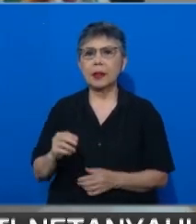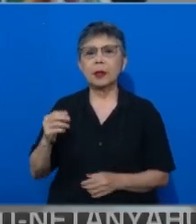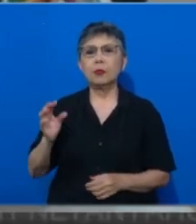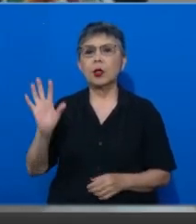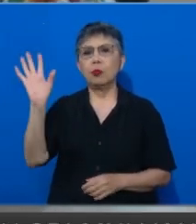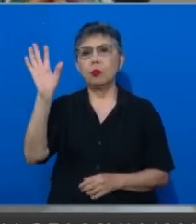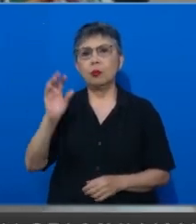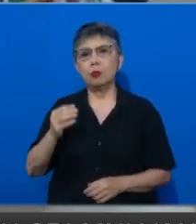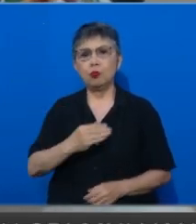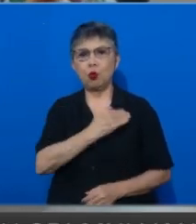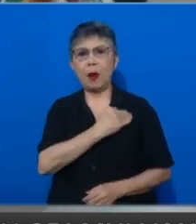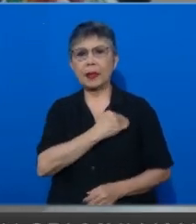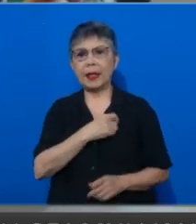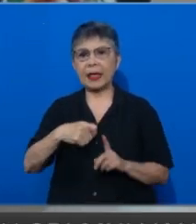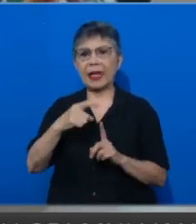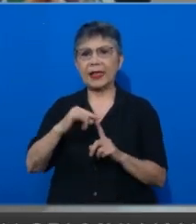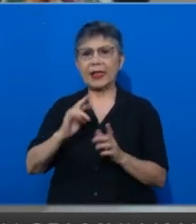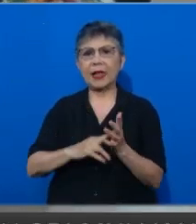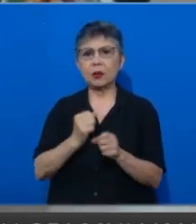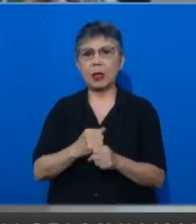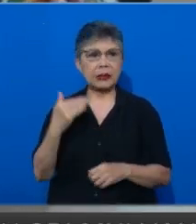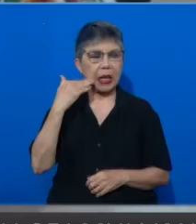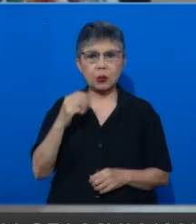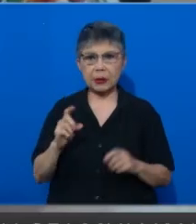Bupati Katingan untuk menetapkan status siaga darurat bencana banjir.